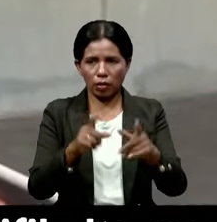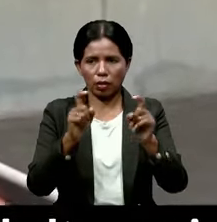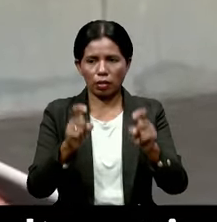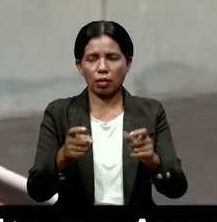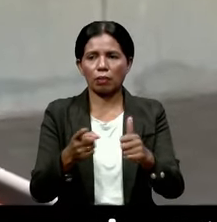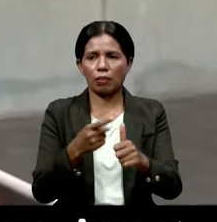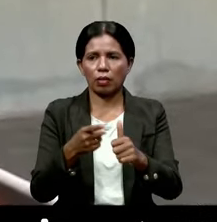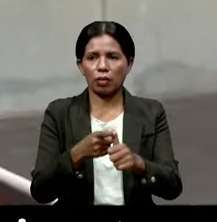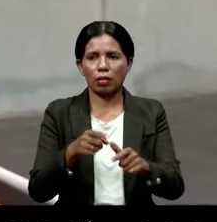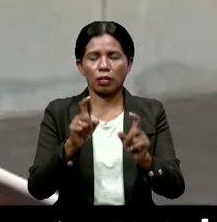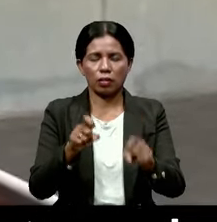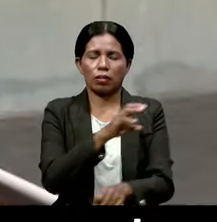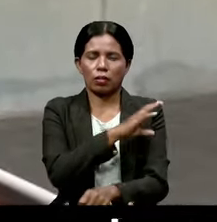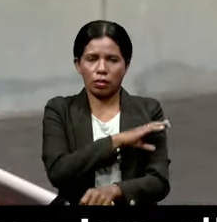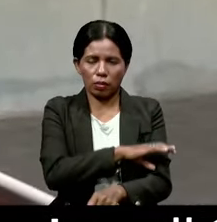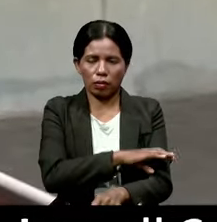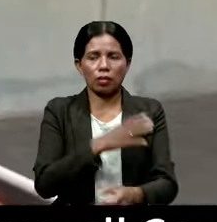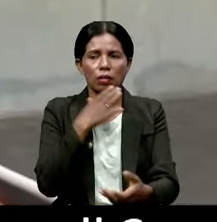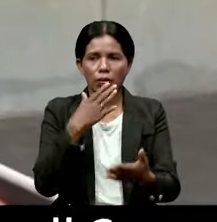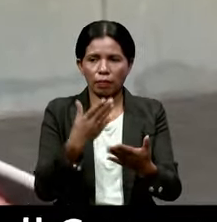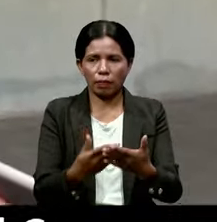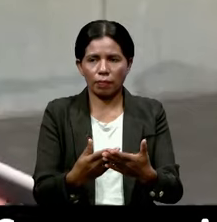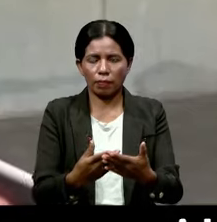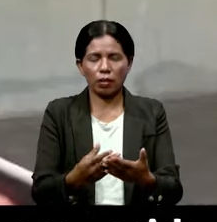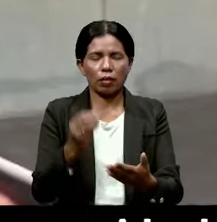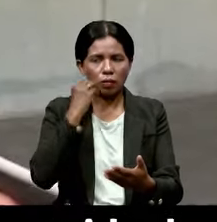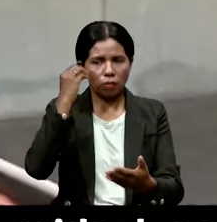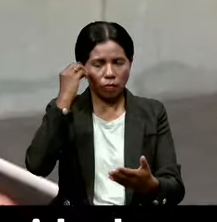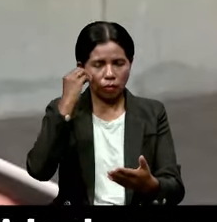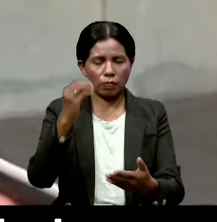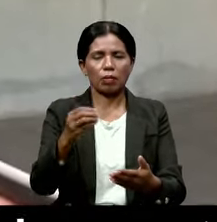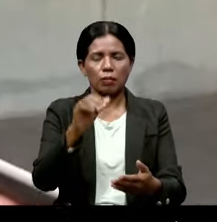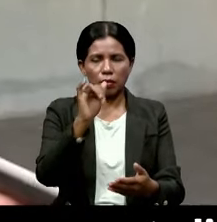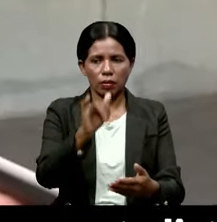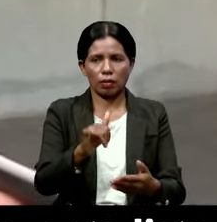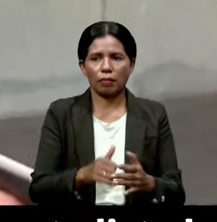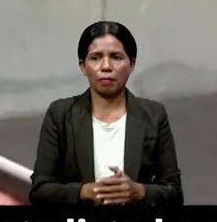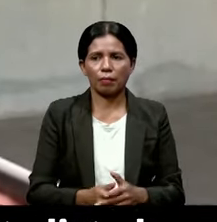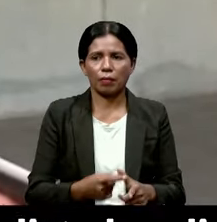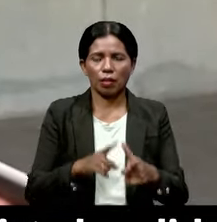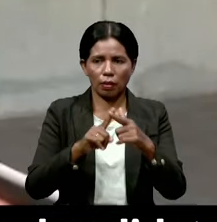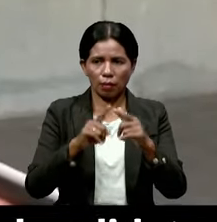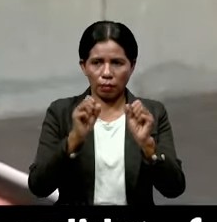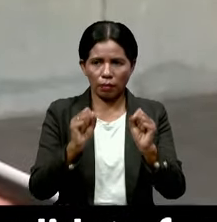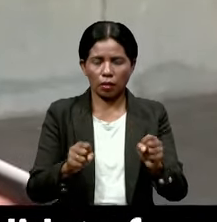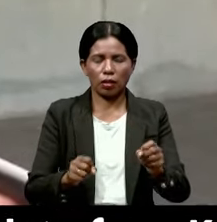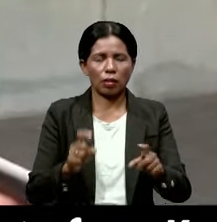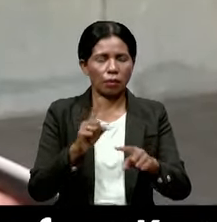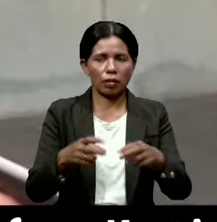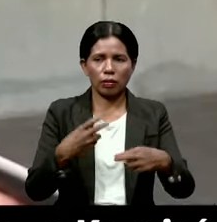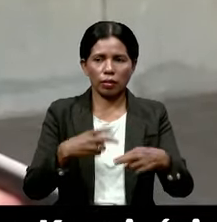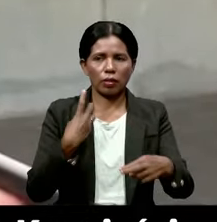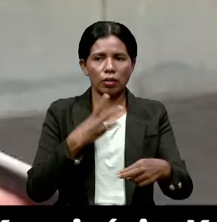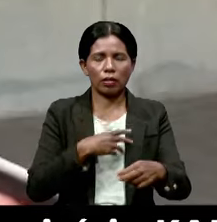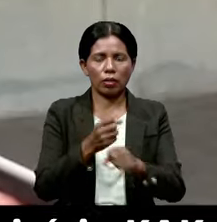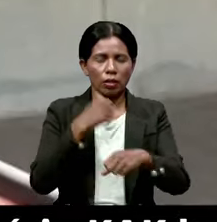primeru tengke nyetengke siguru siguru bae helafat ambiente nebe mak nihelapa itu ne bele la bele presbika ida atu halo itene